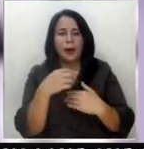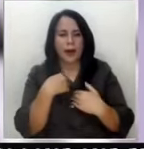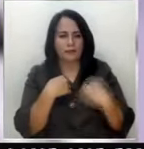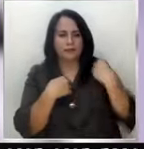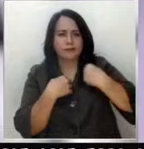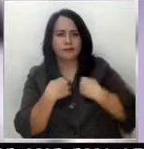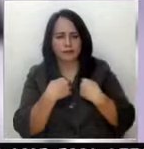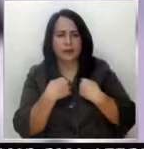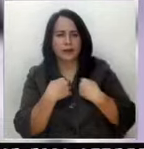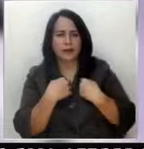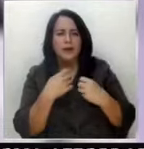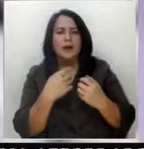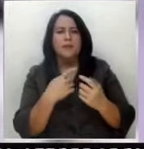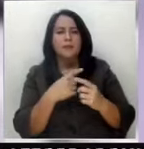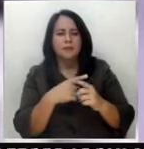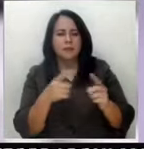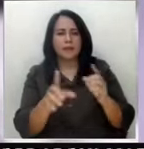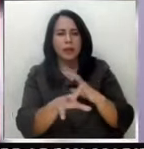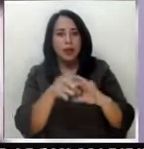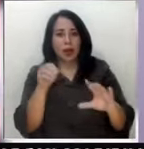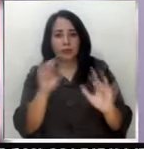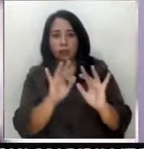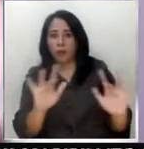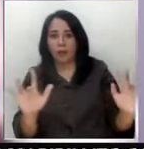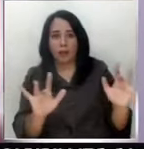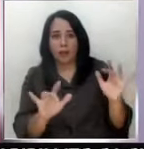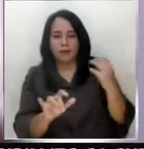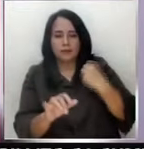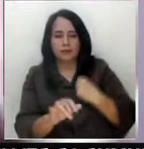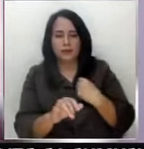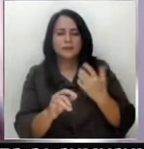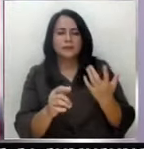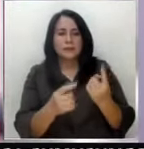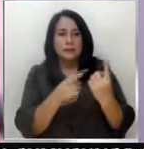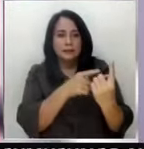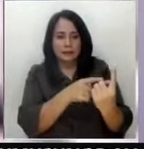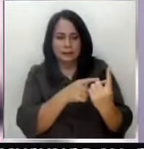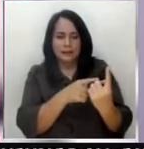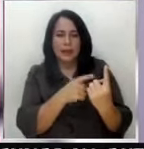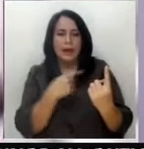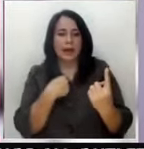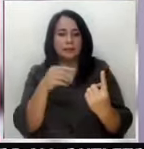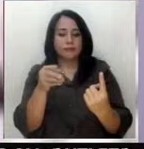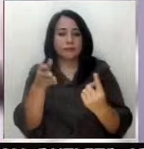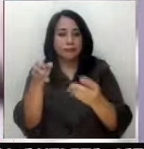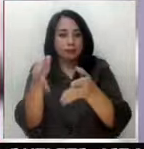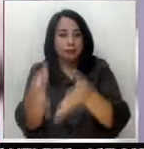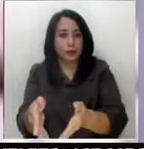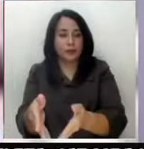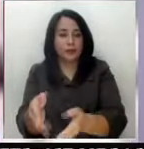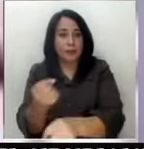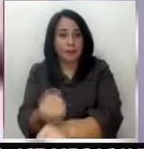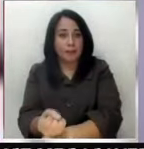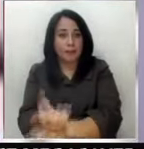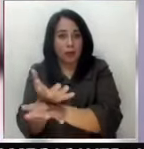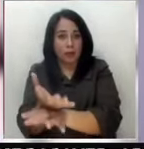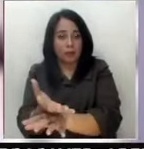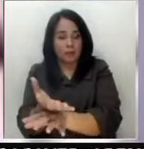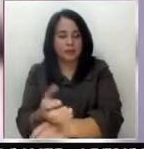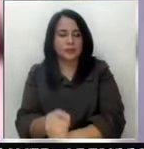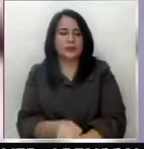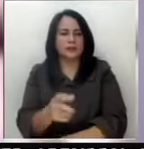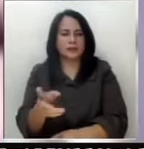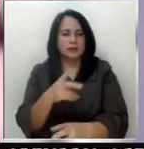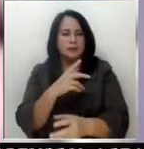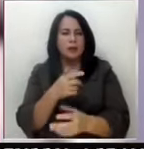crime scene pero lumabas na wala ng dala. Isa sa kanila ang nagtanim ng bomba ayon po sa mga saksi. Magkaibang set